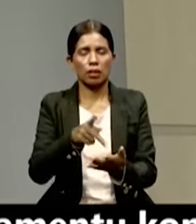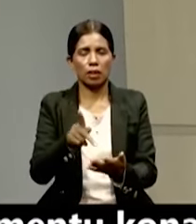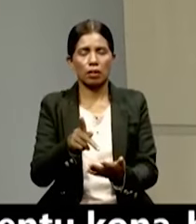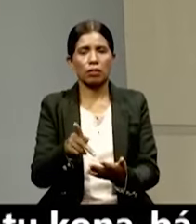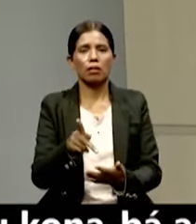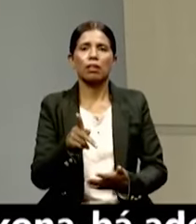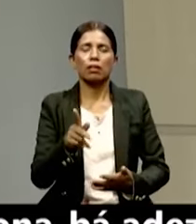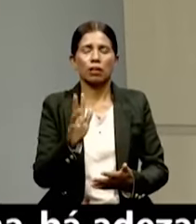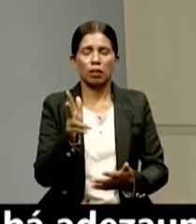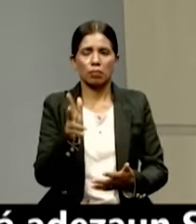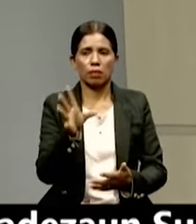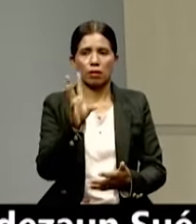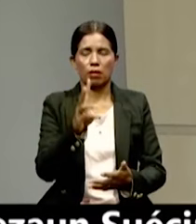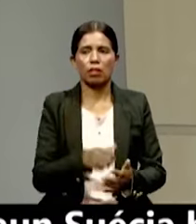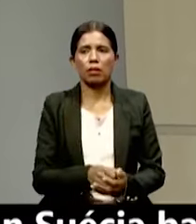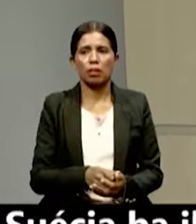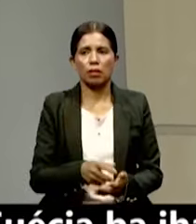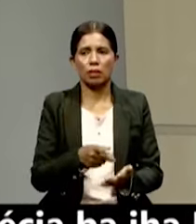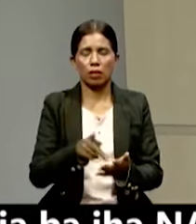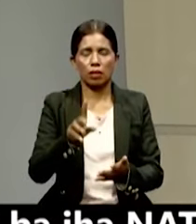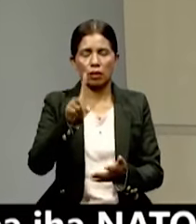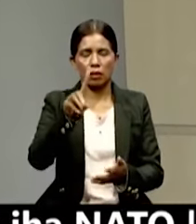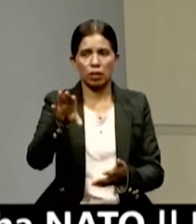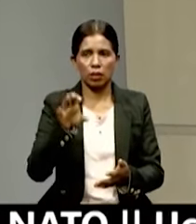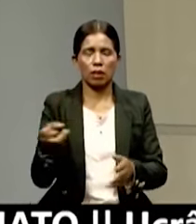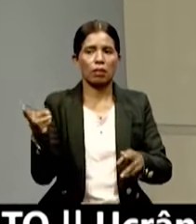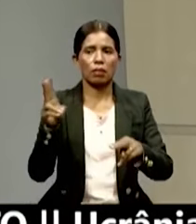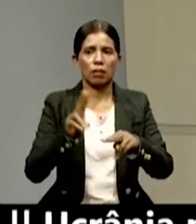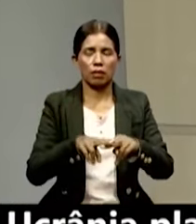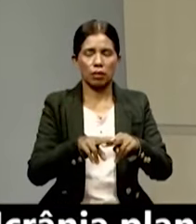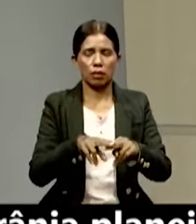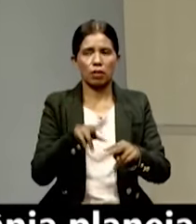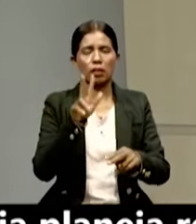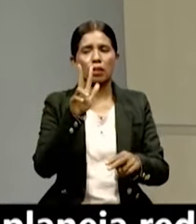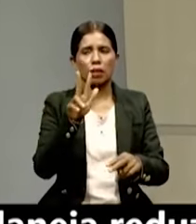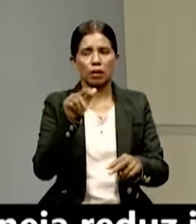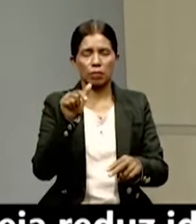ni matone selu 6 dolar atau aumenta tan